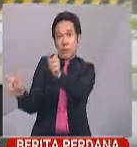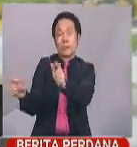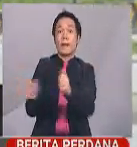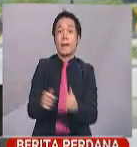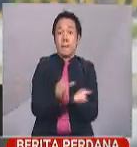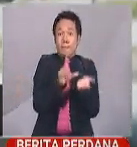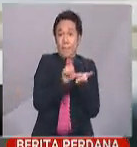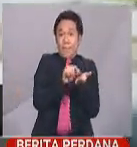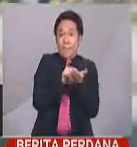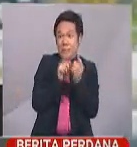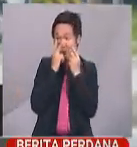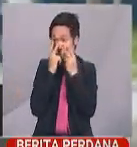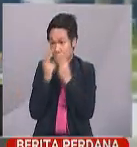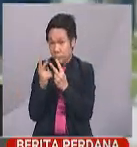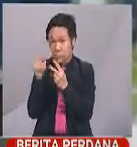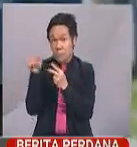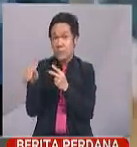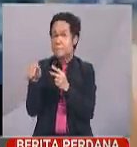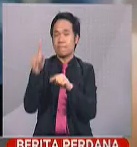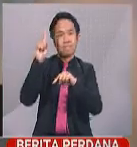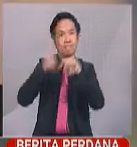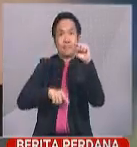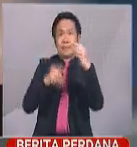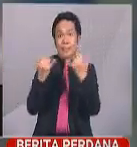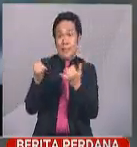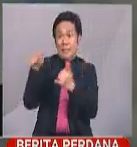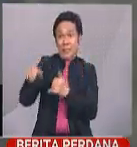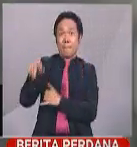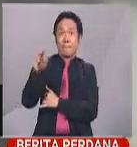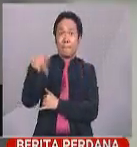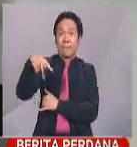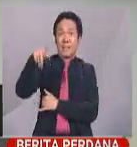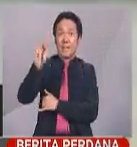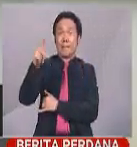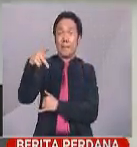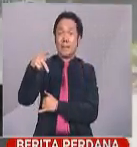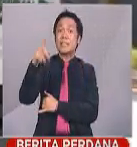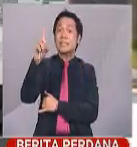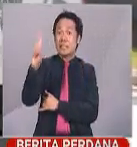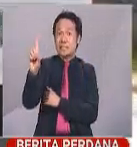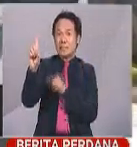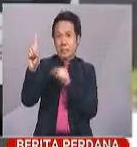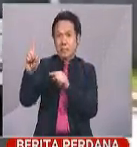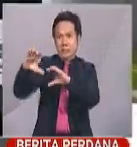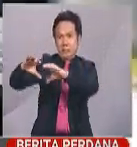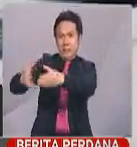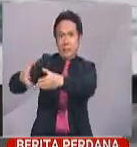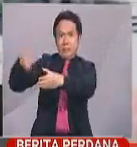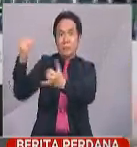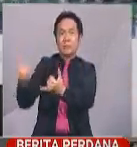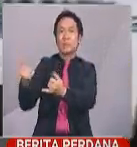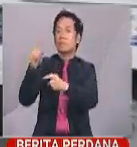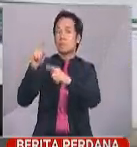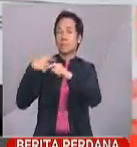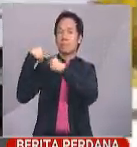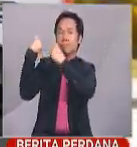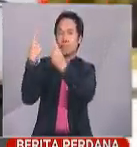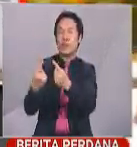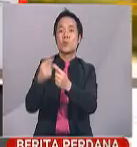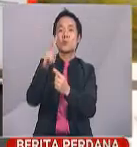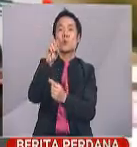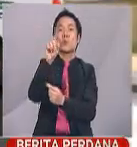masuk ke kawasan operasi yang dikenakan perintah kawanan pergerakan diperketat kan PKB di sejak 20fr lalu